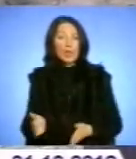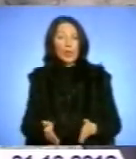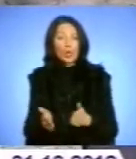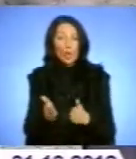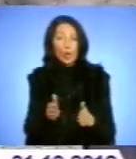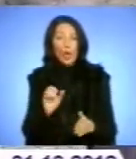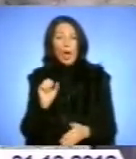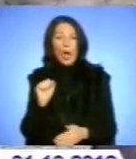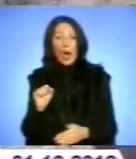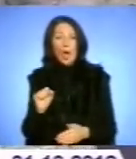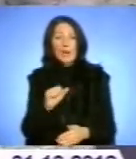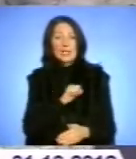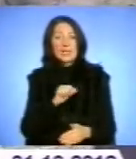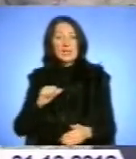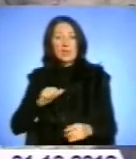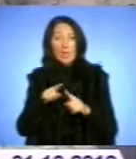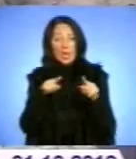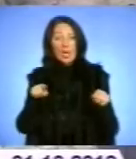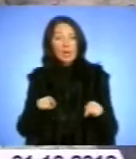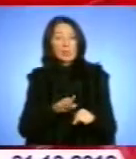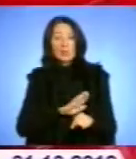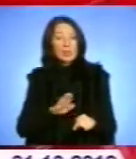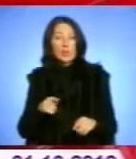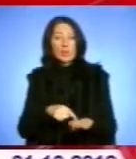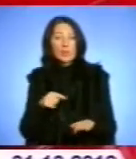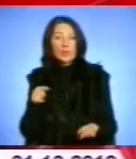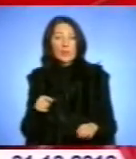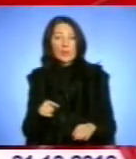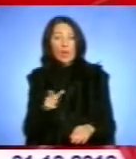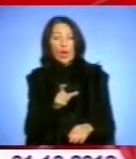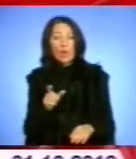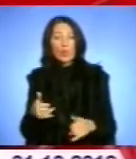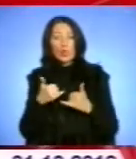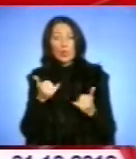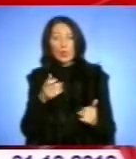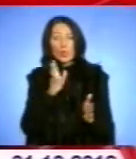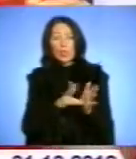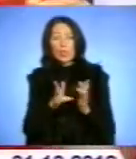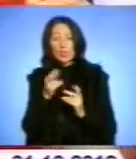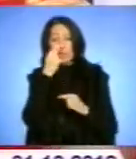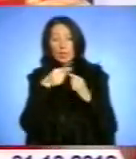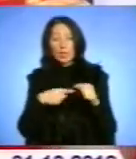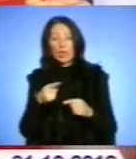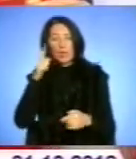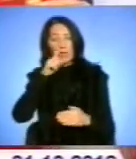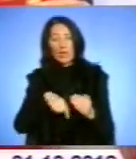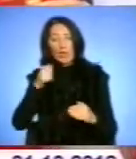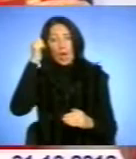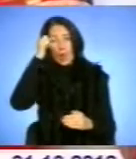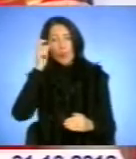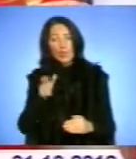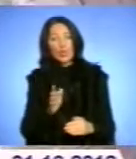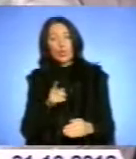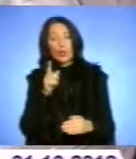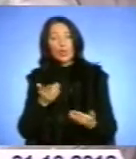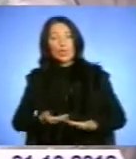а самі сектори ми не прибираємо. Люди шанують християнські традиції, вони вірять, пам'ять про людину житиме доти,